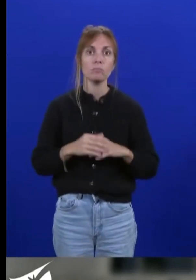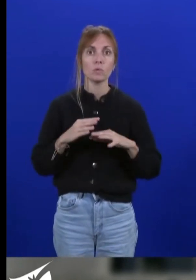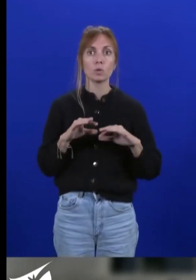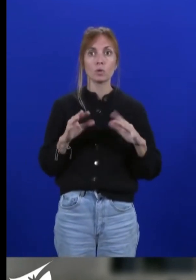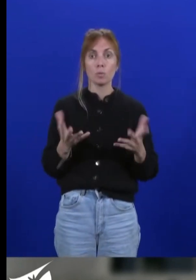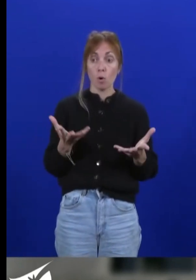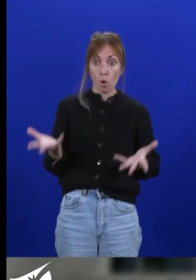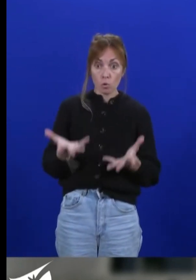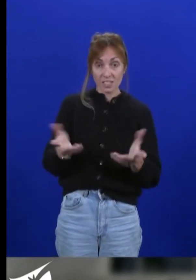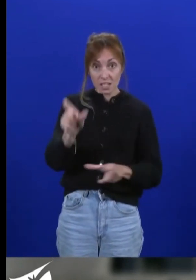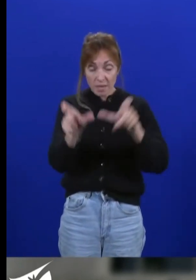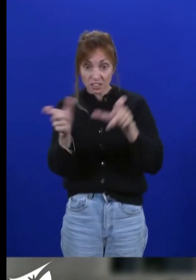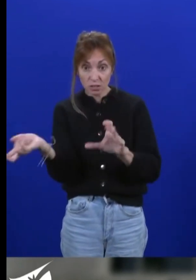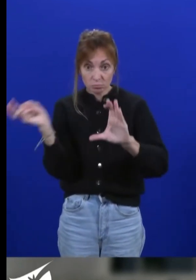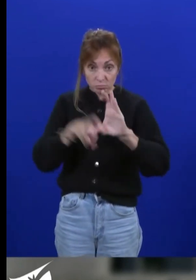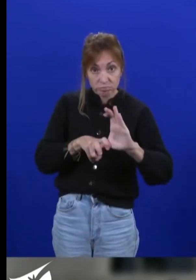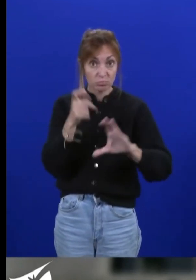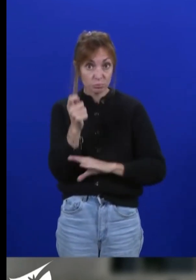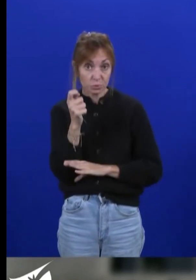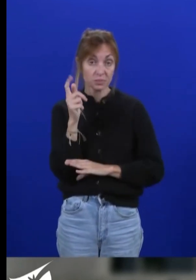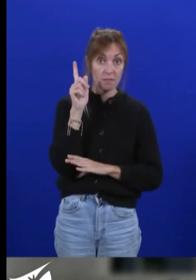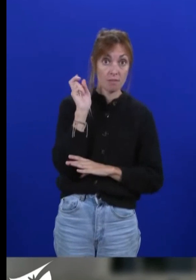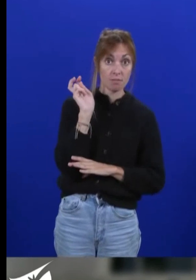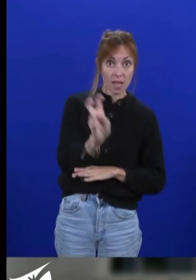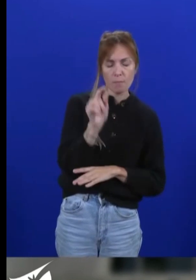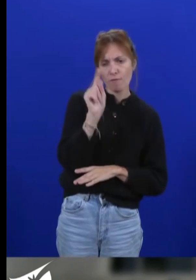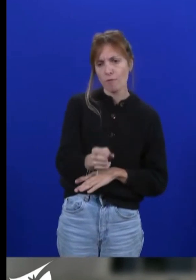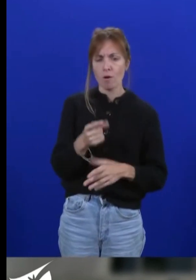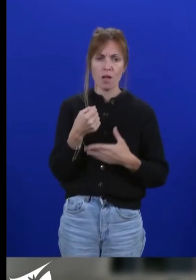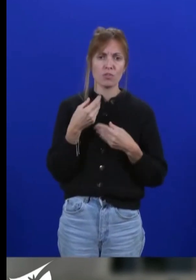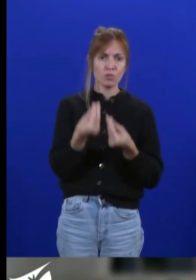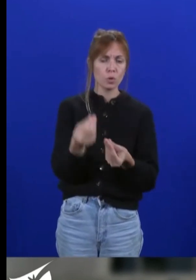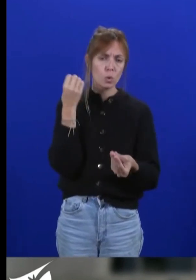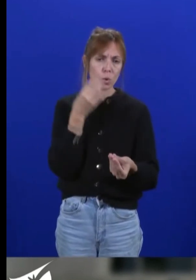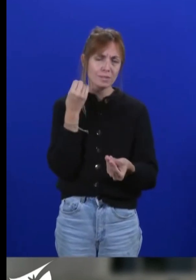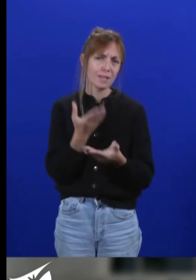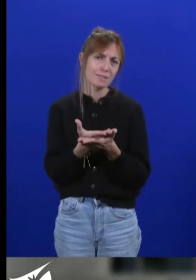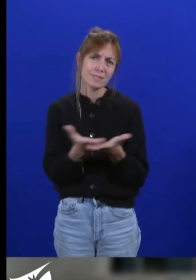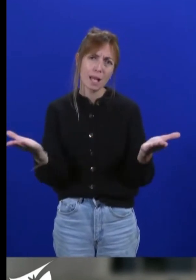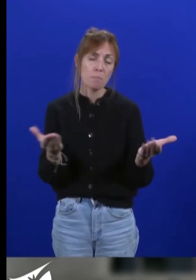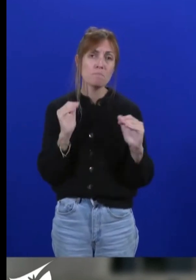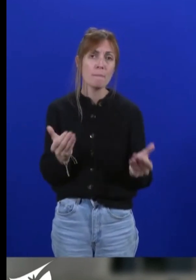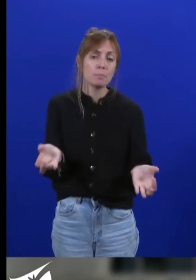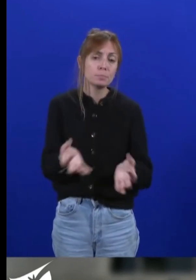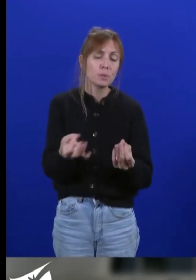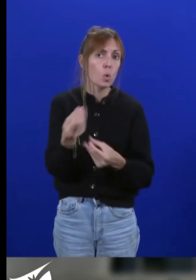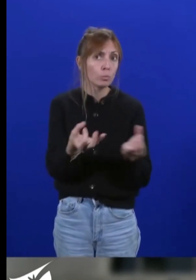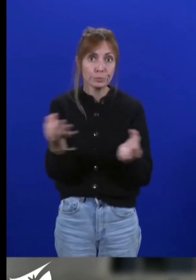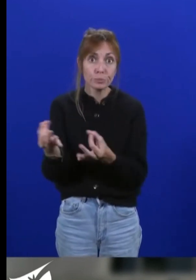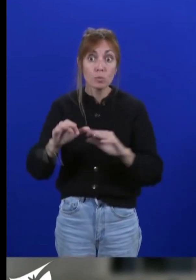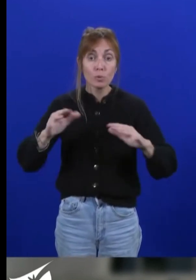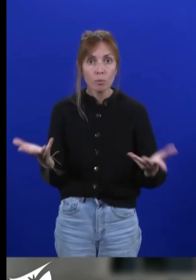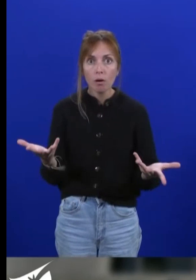l'usage des transports en commun, il faut séduire et simplifier leur utilisation, qu'elle soit quotidienne ou ponctuelle. Cela passe par